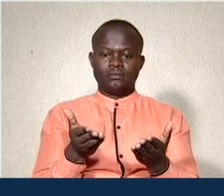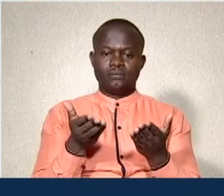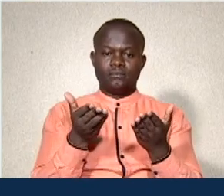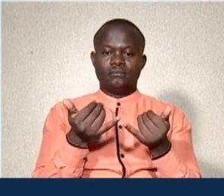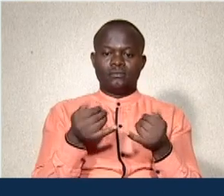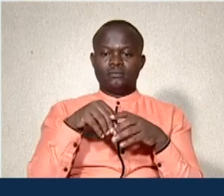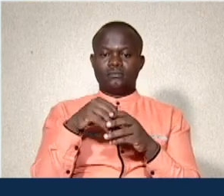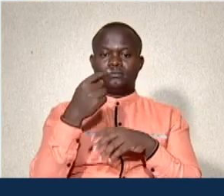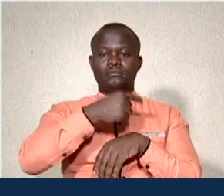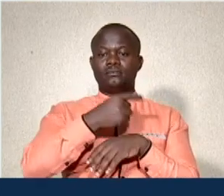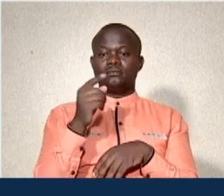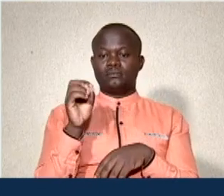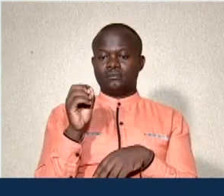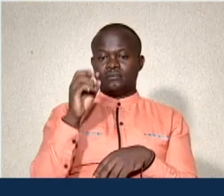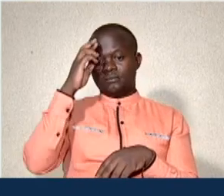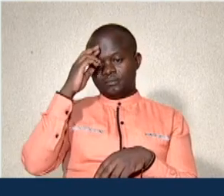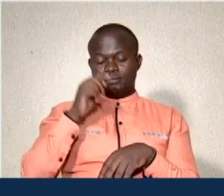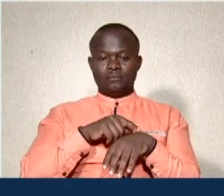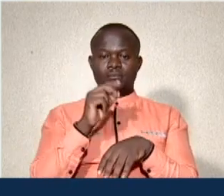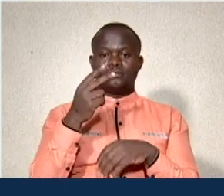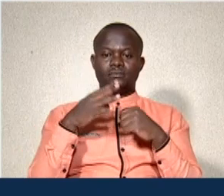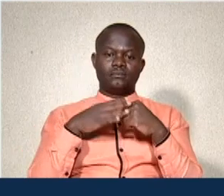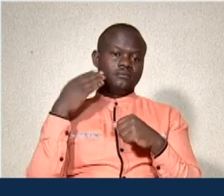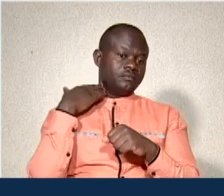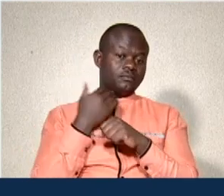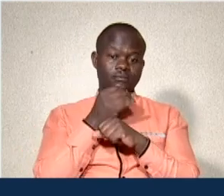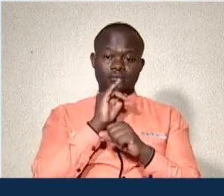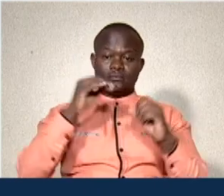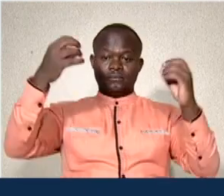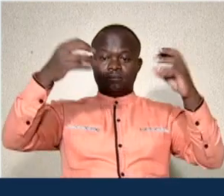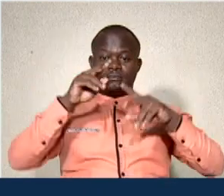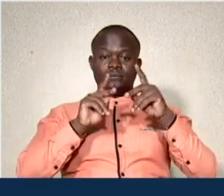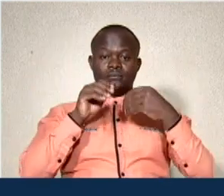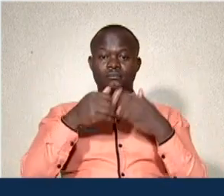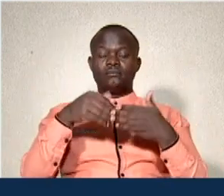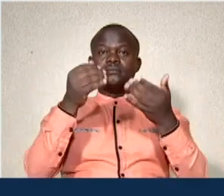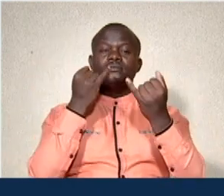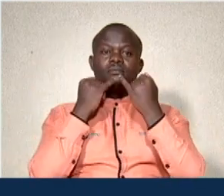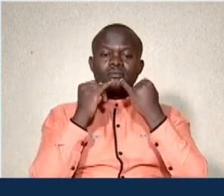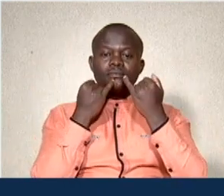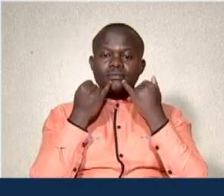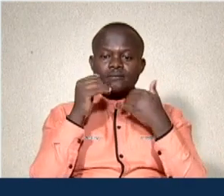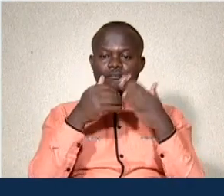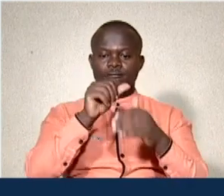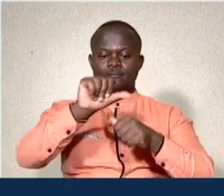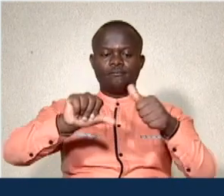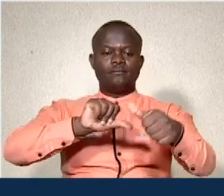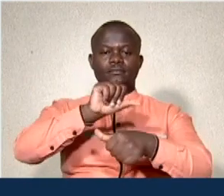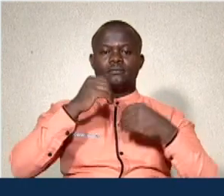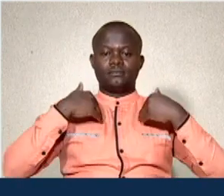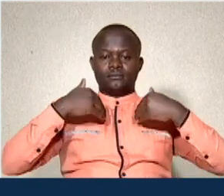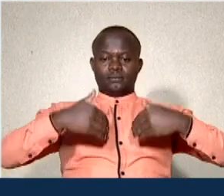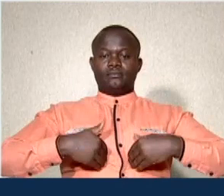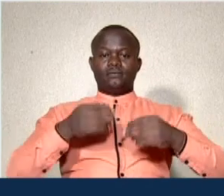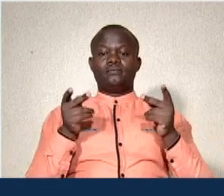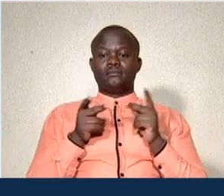muri iyi minsi ijana yo kwibuka ku nshuro ya 29 hagaragaye abantu batanze amakuru ku bijyanye n'imibiri